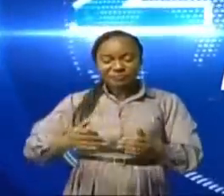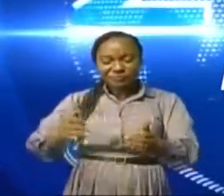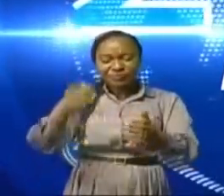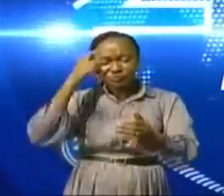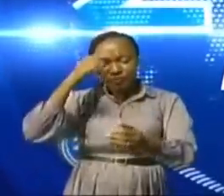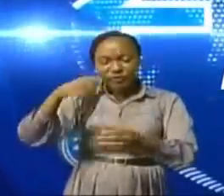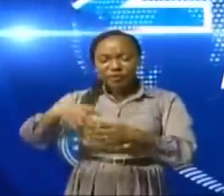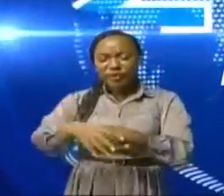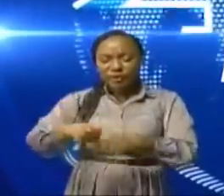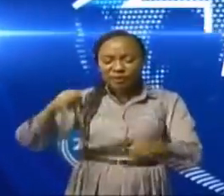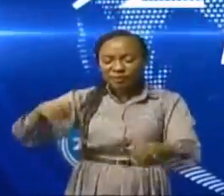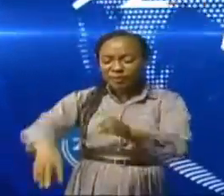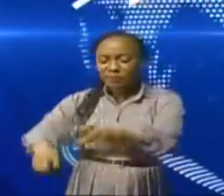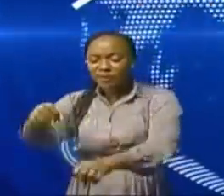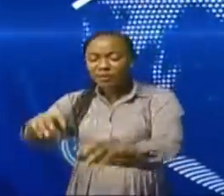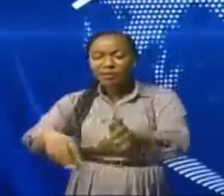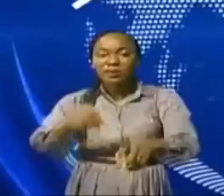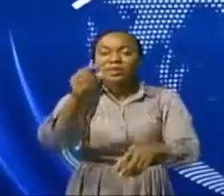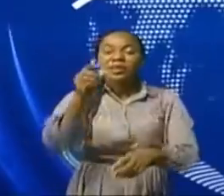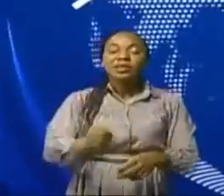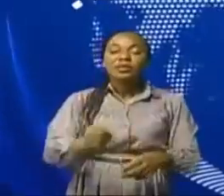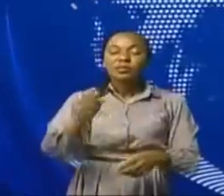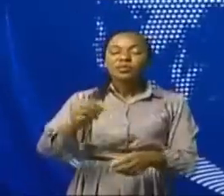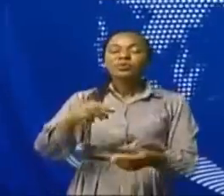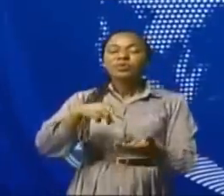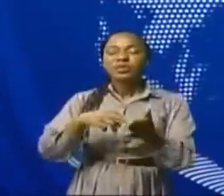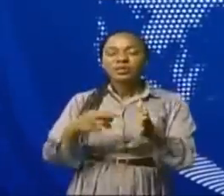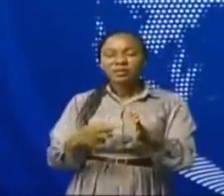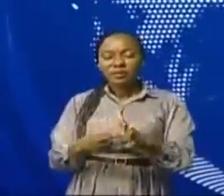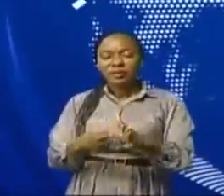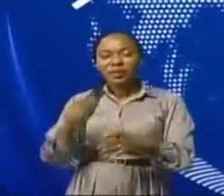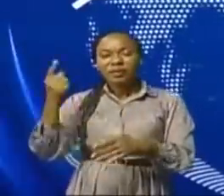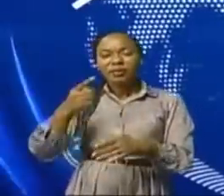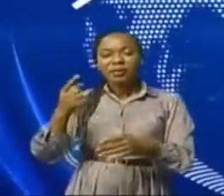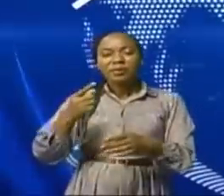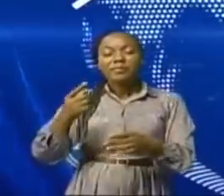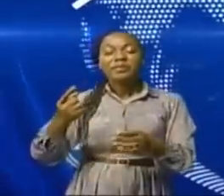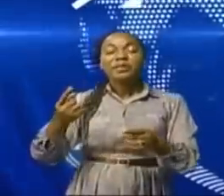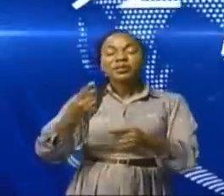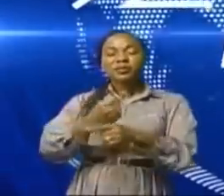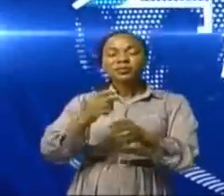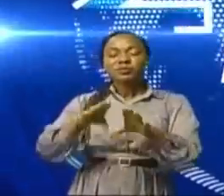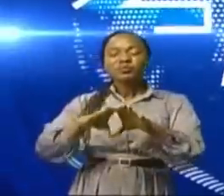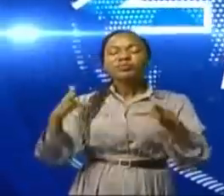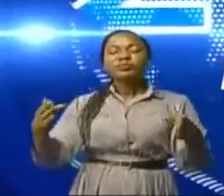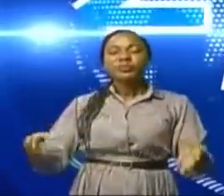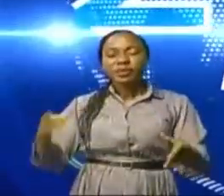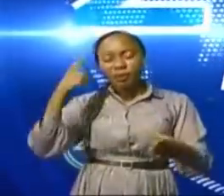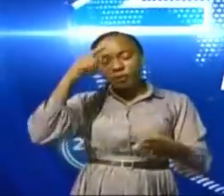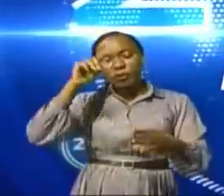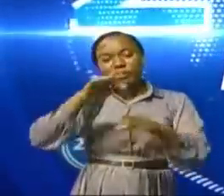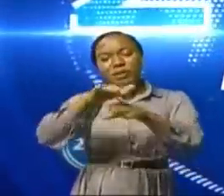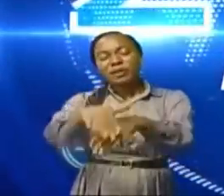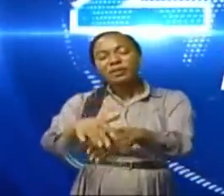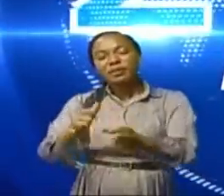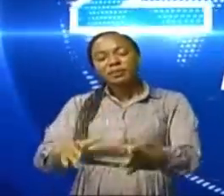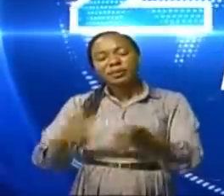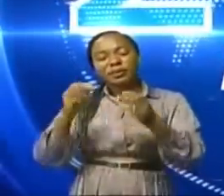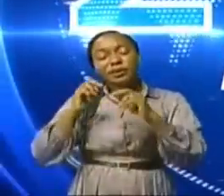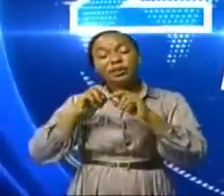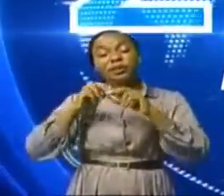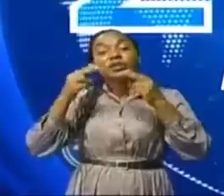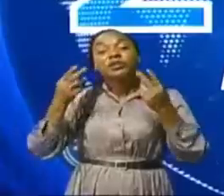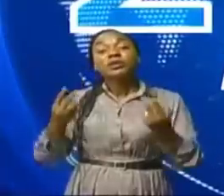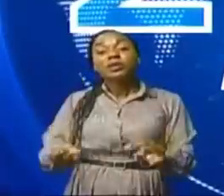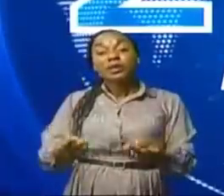recyclage des déchets. La première édition du Salon des initiatives locales innovantes a permis aux participants de découvrir